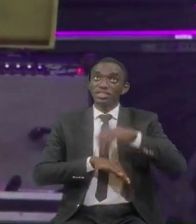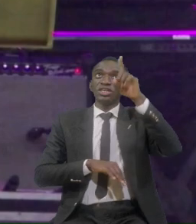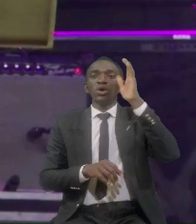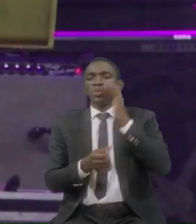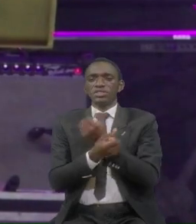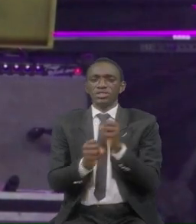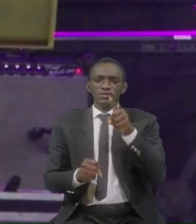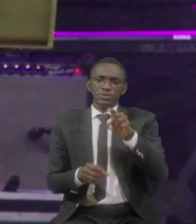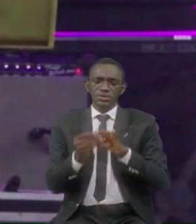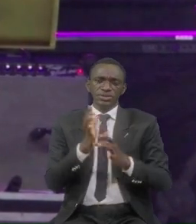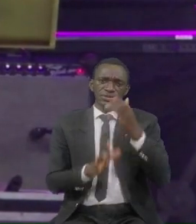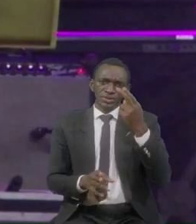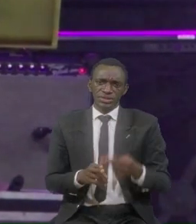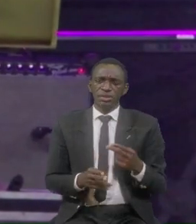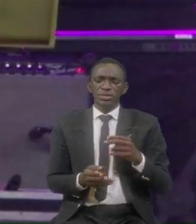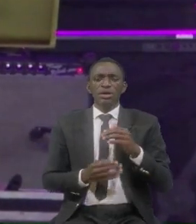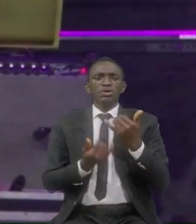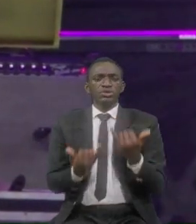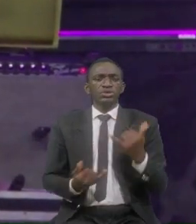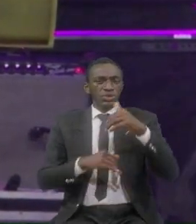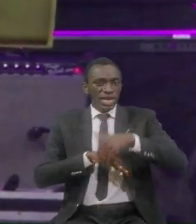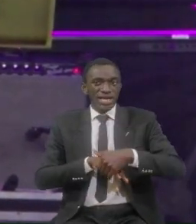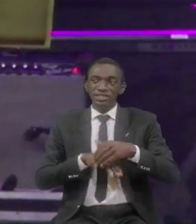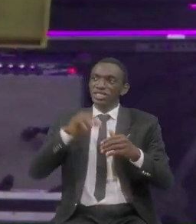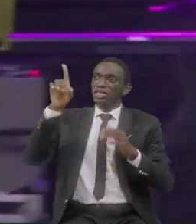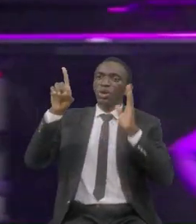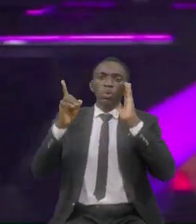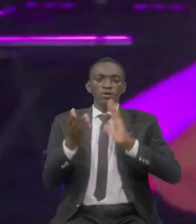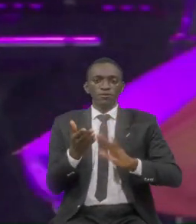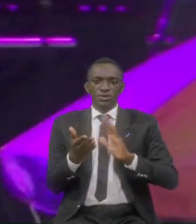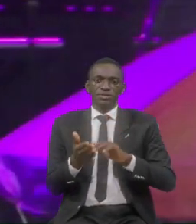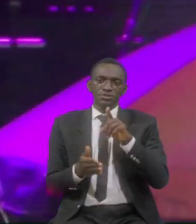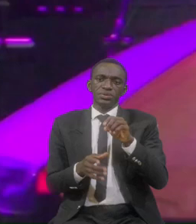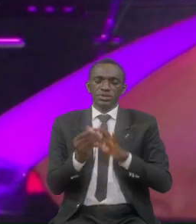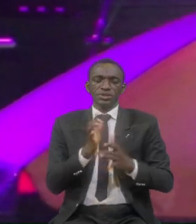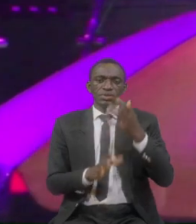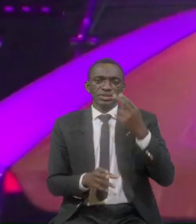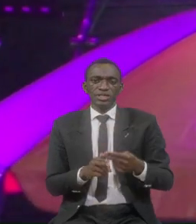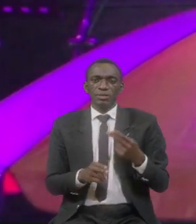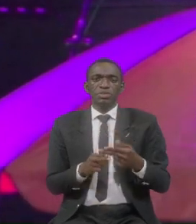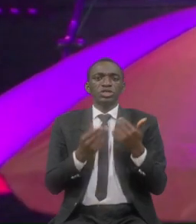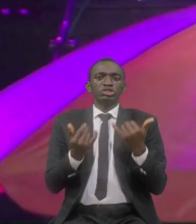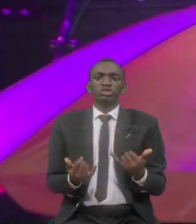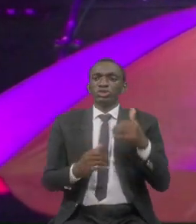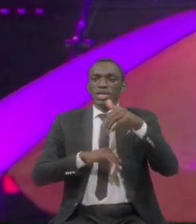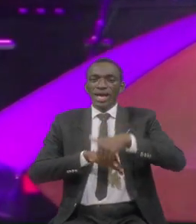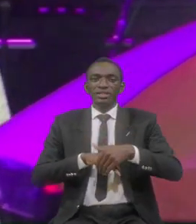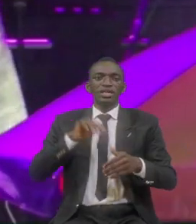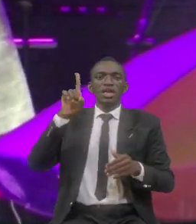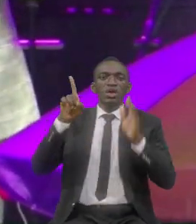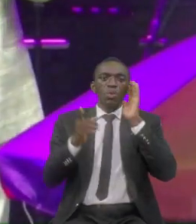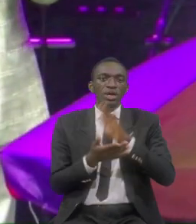kaniya. Tonight, he will forgive you. Karong gabi pasayloon kaniya. Tonight, he will clean the water, the